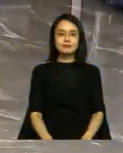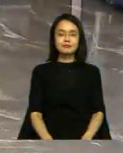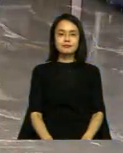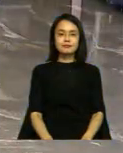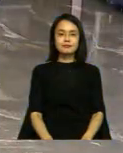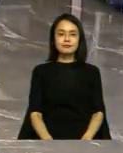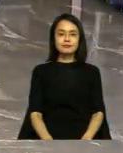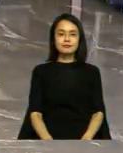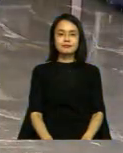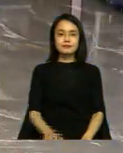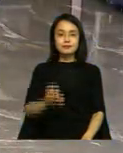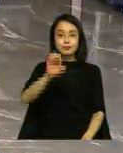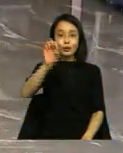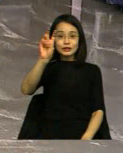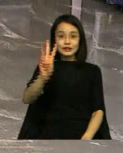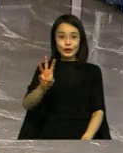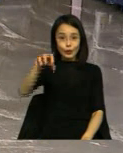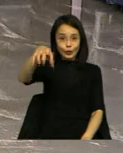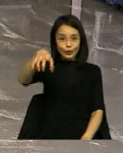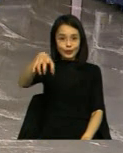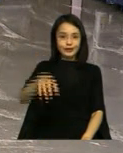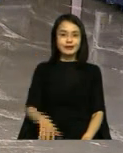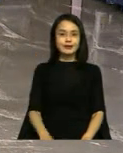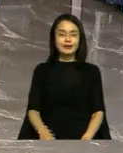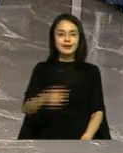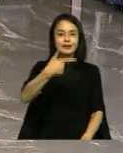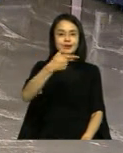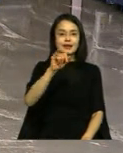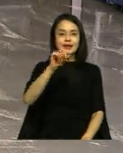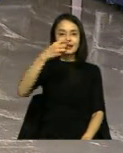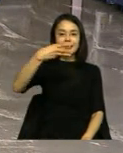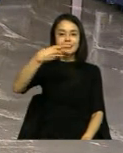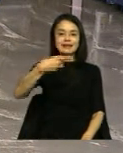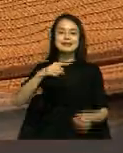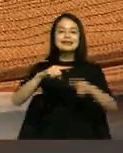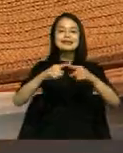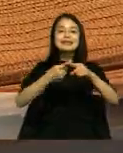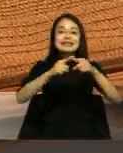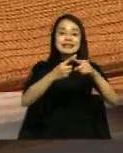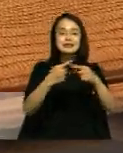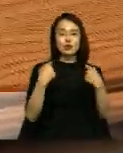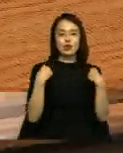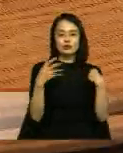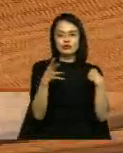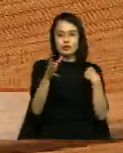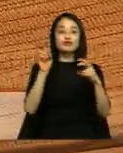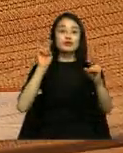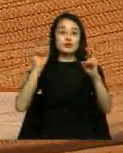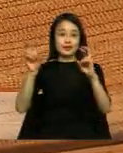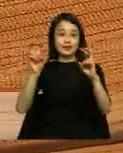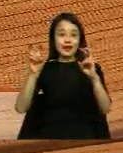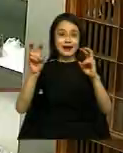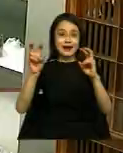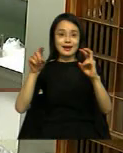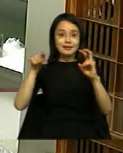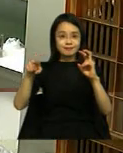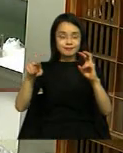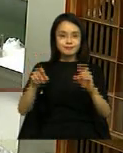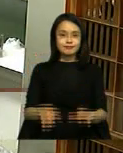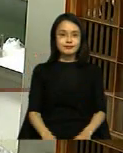포톤 에디트 원단 전문 업체입니다 이곳에선 원단 제조 뿐 아니라 집 생상 과육